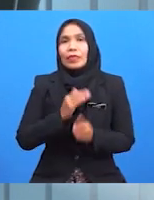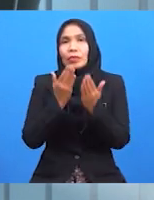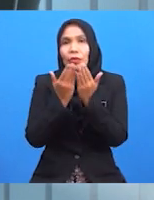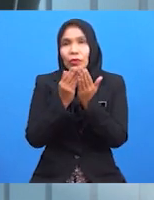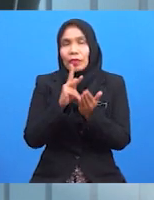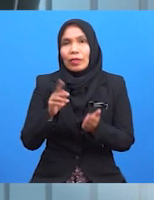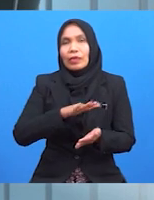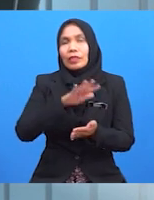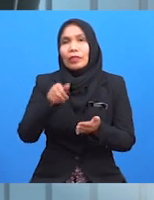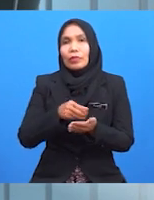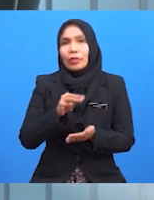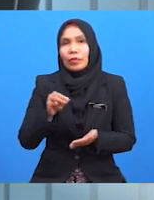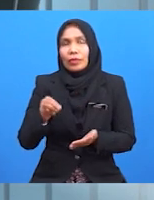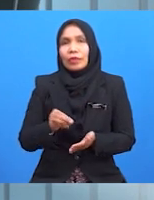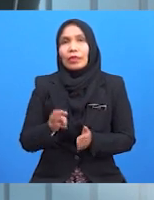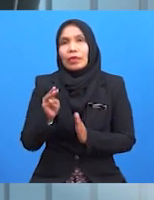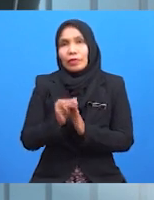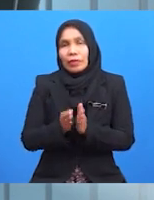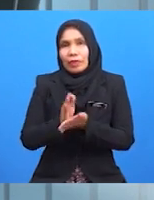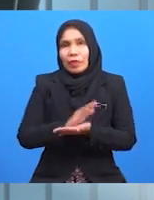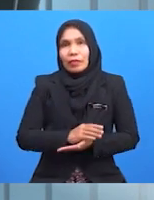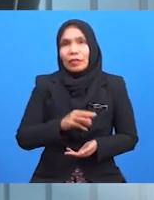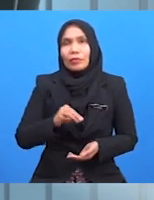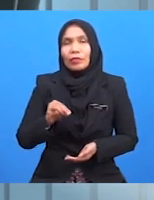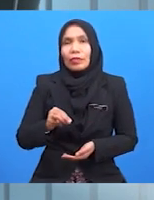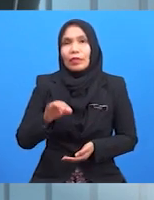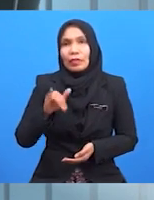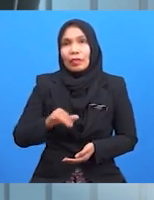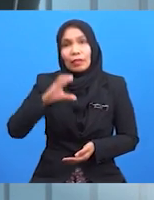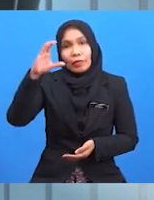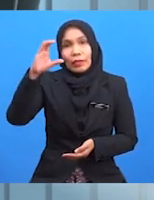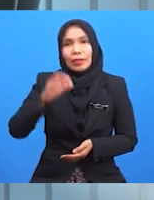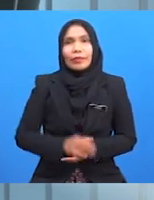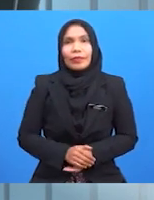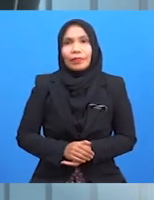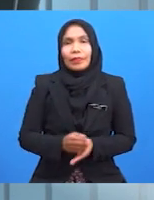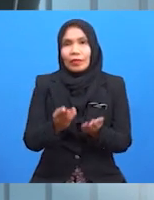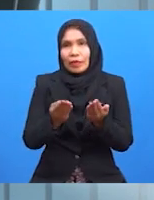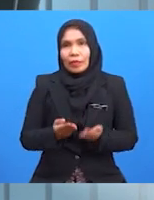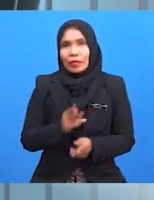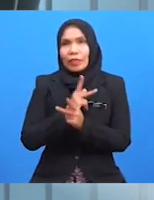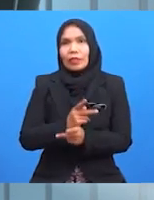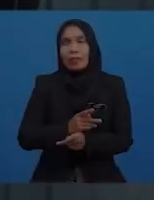Saya doakan semoga semua murid menjadi murid yang cemerlang. Terima kasih dan Assalamualaikum.